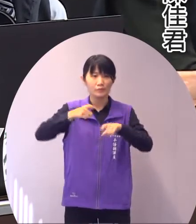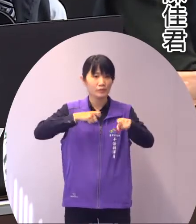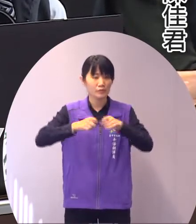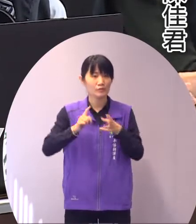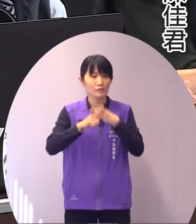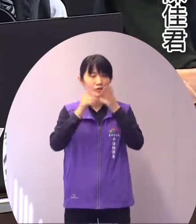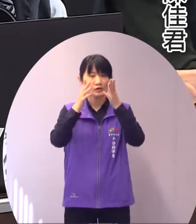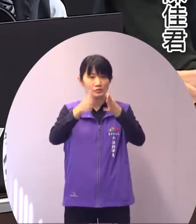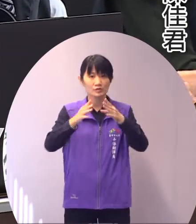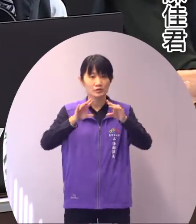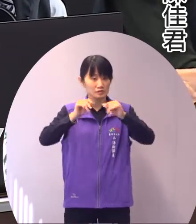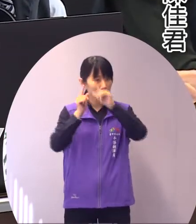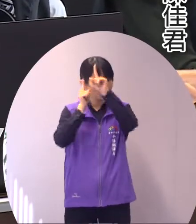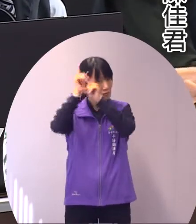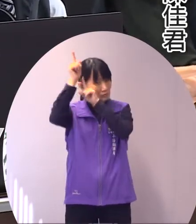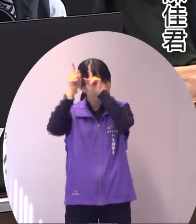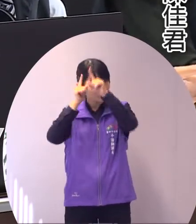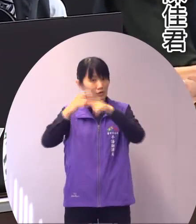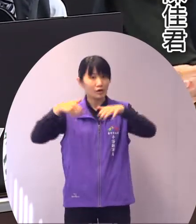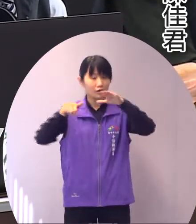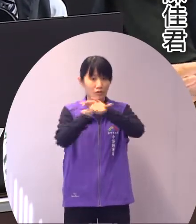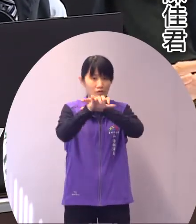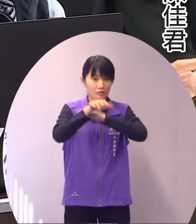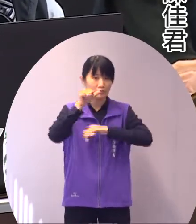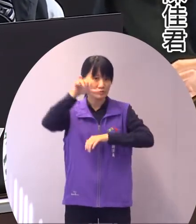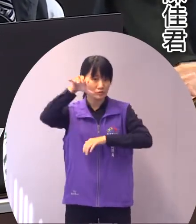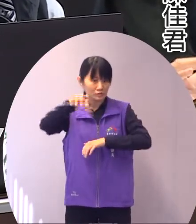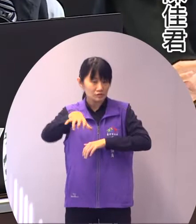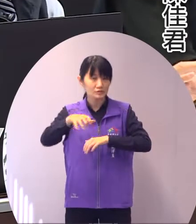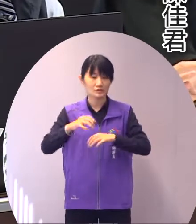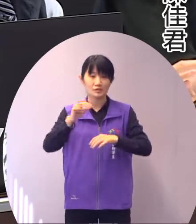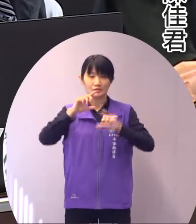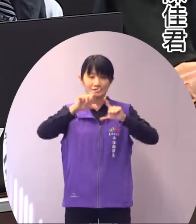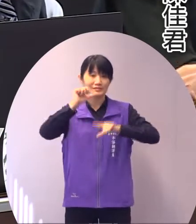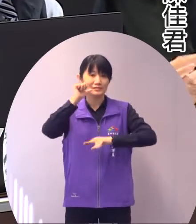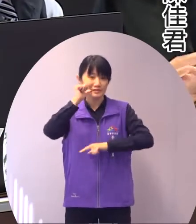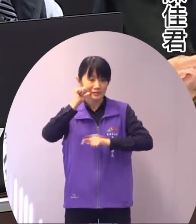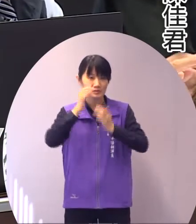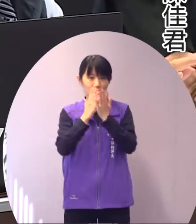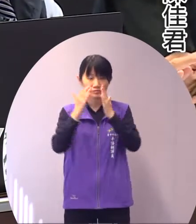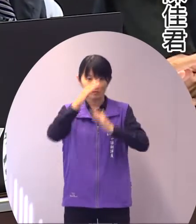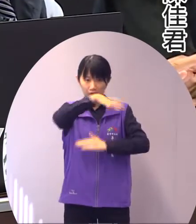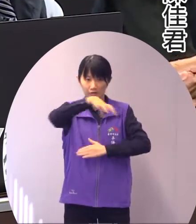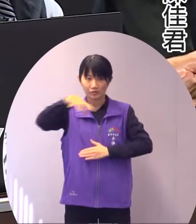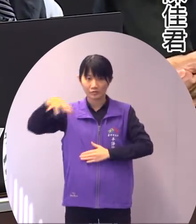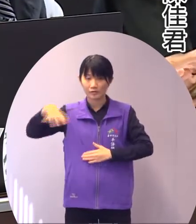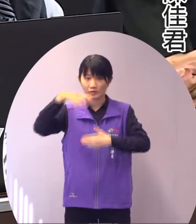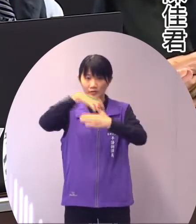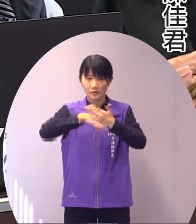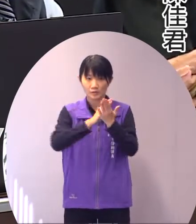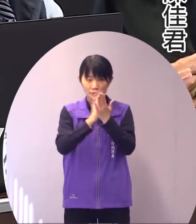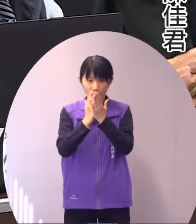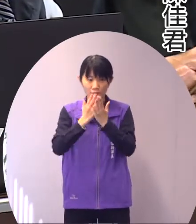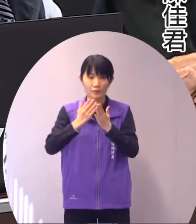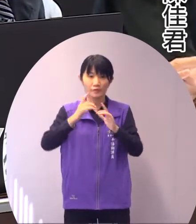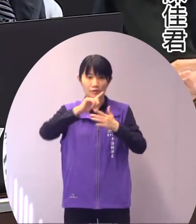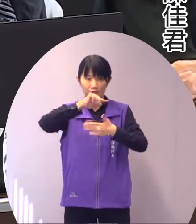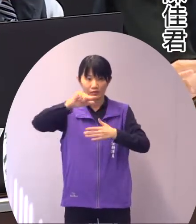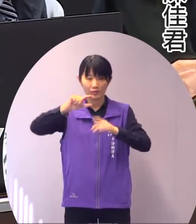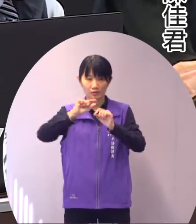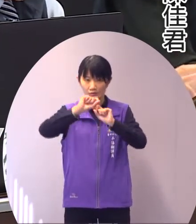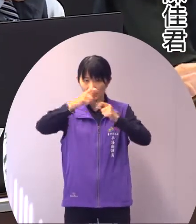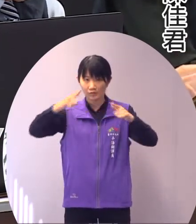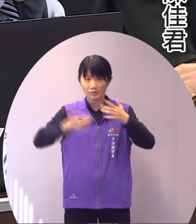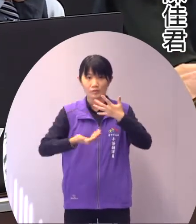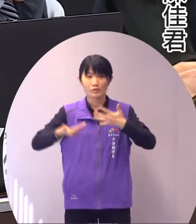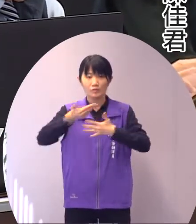是针对沙鹿声波、后里、无期亲子馆、大雅图书馆等进行图书设备的汰换，那汰换的